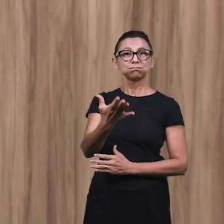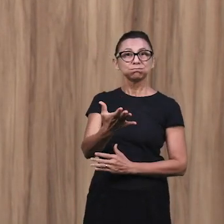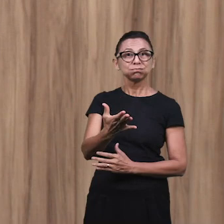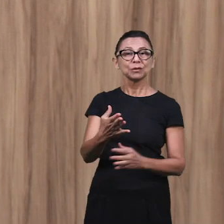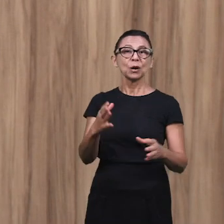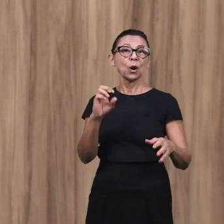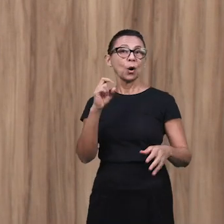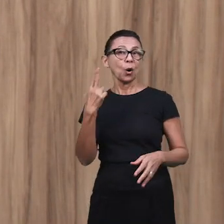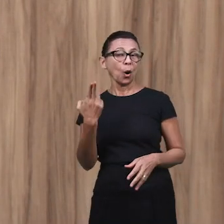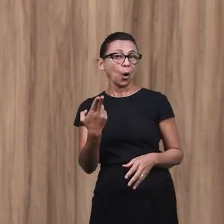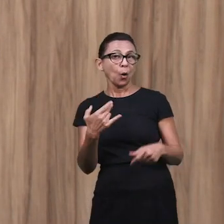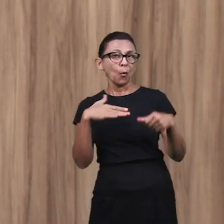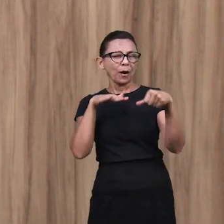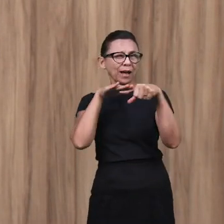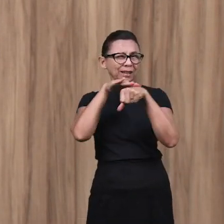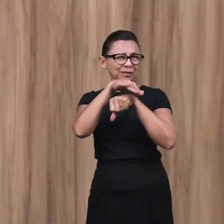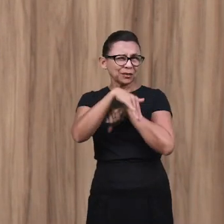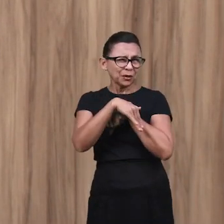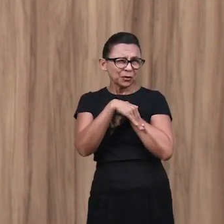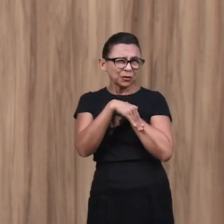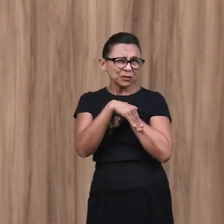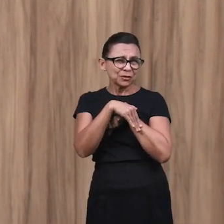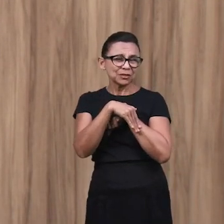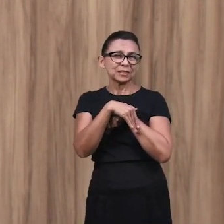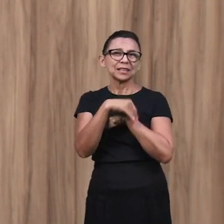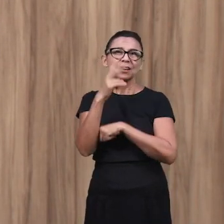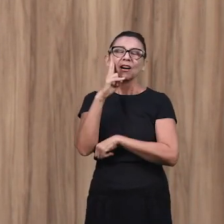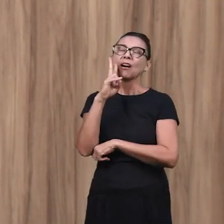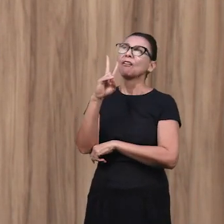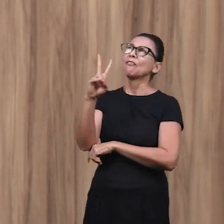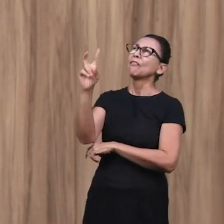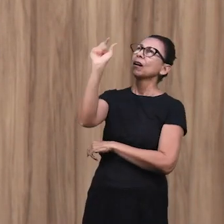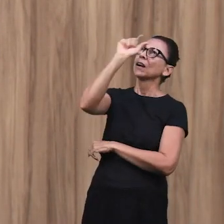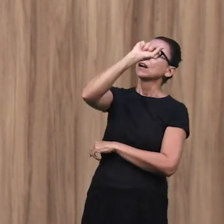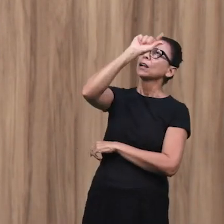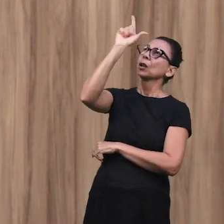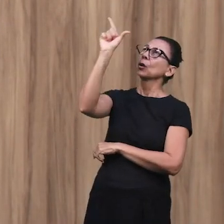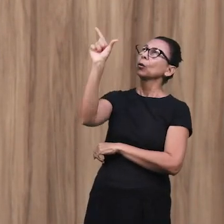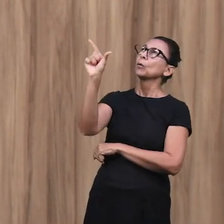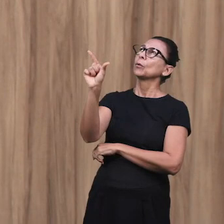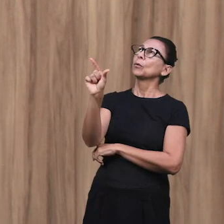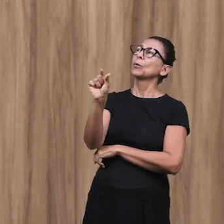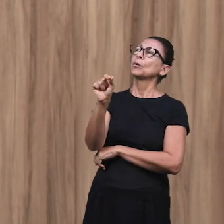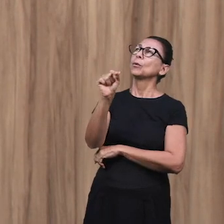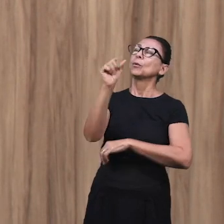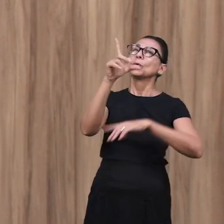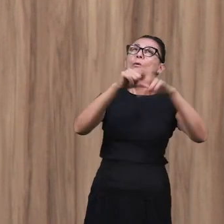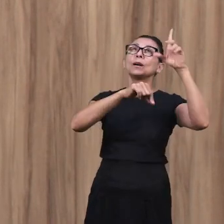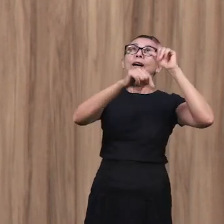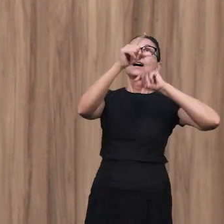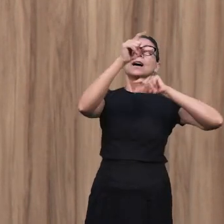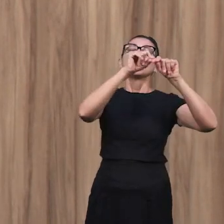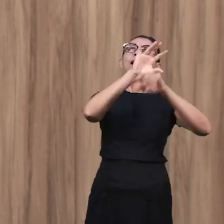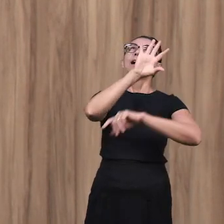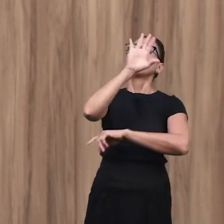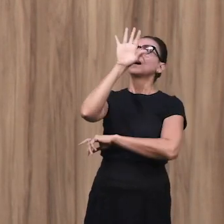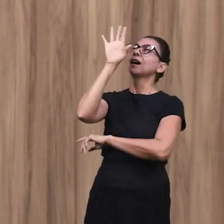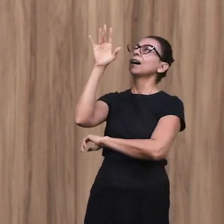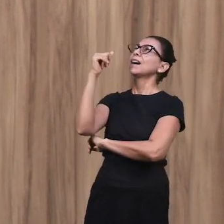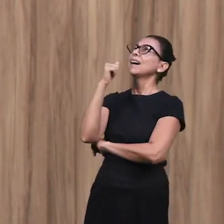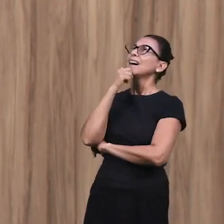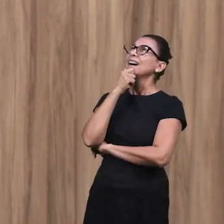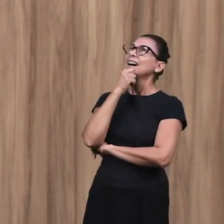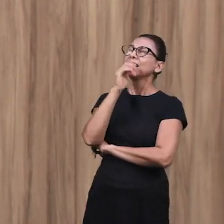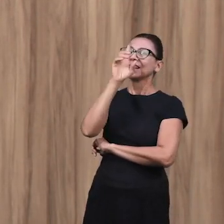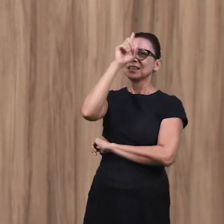créateur. Et pendant la nuit, inviter les enfants pour voir la lune et le ciel étoilé et créer